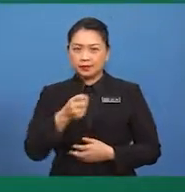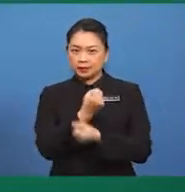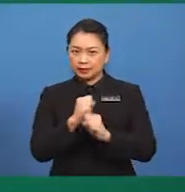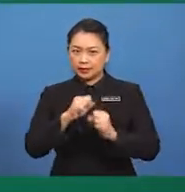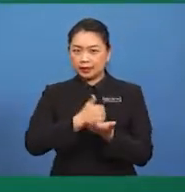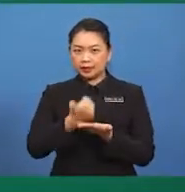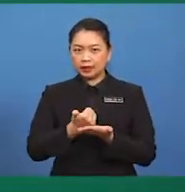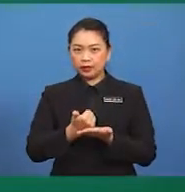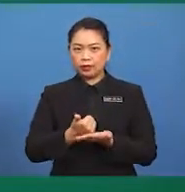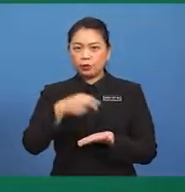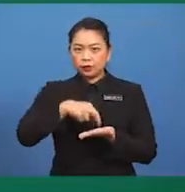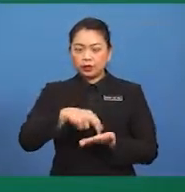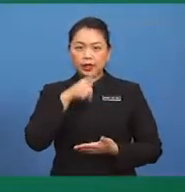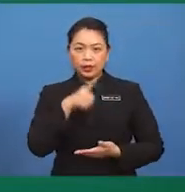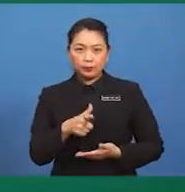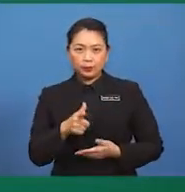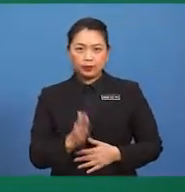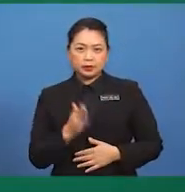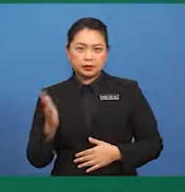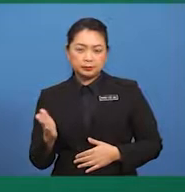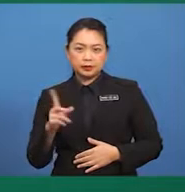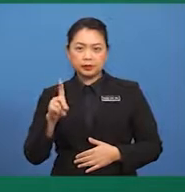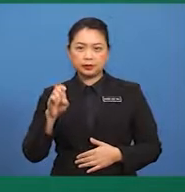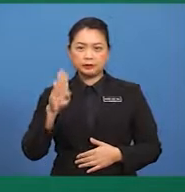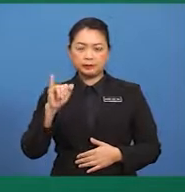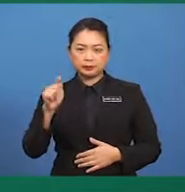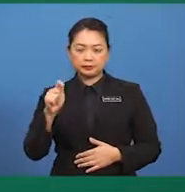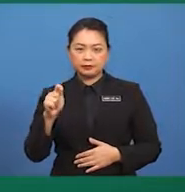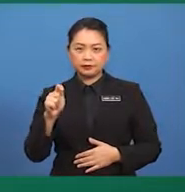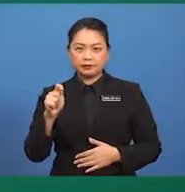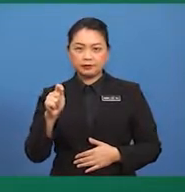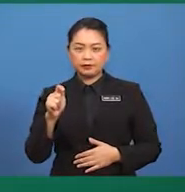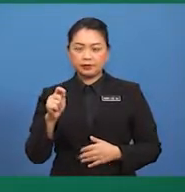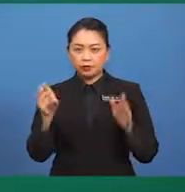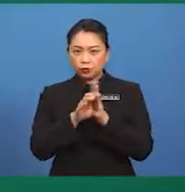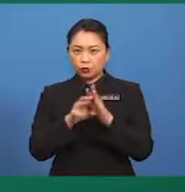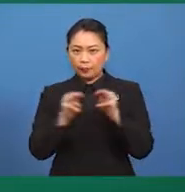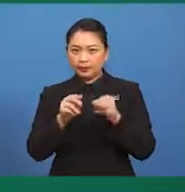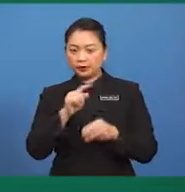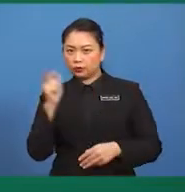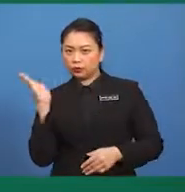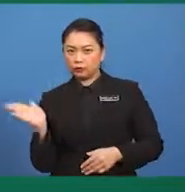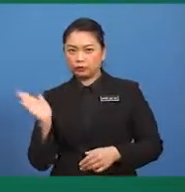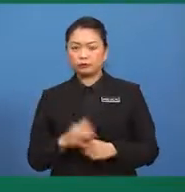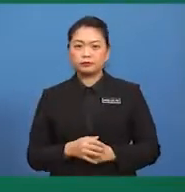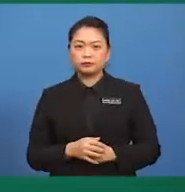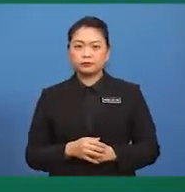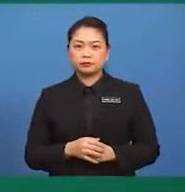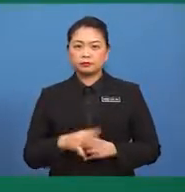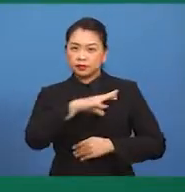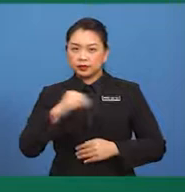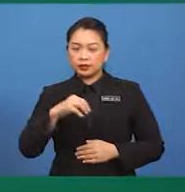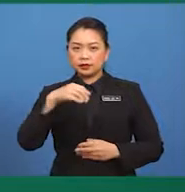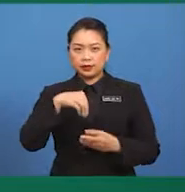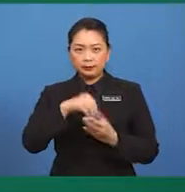Dalam akaun hutang lapuk, catat sebelah debit dengan butiran akaun belum terima RM1,200. Manakala dalam akaun